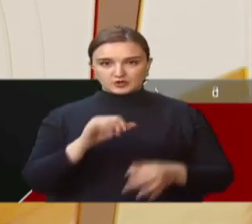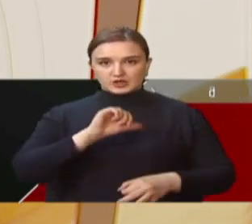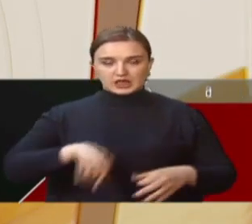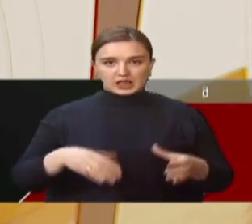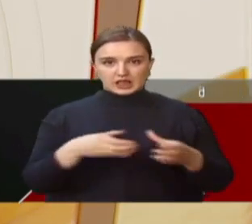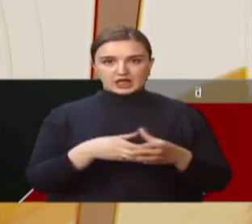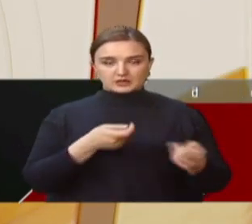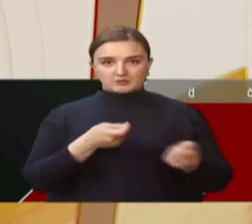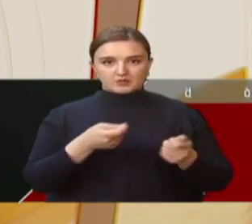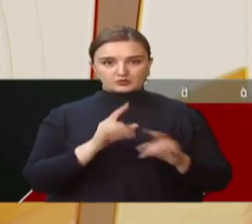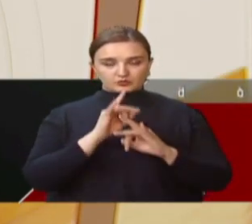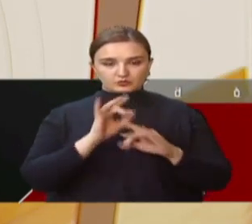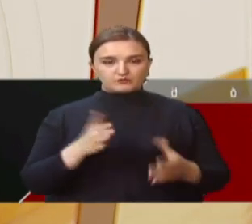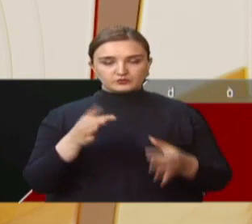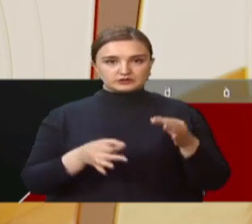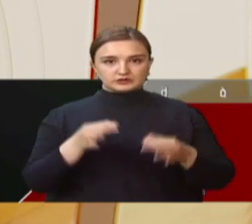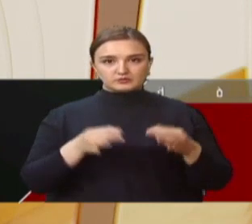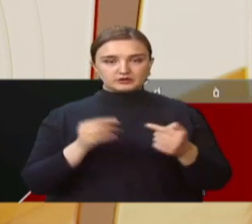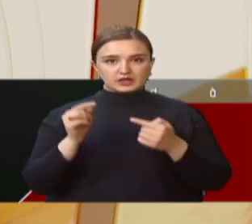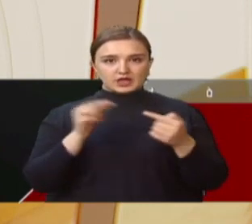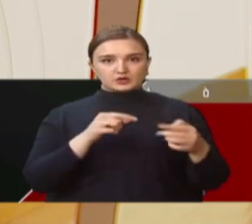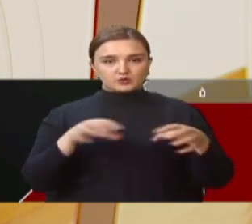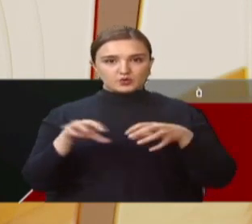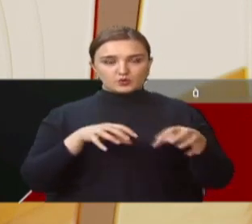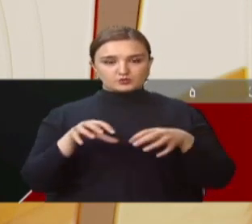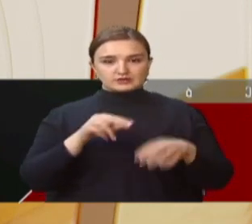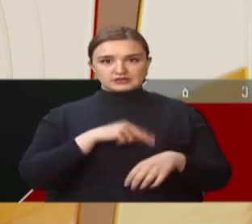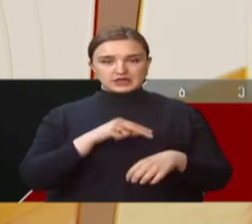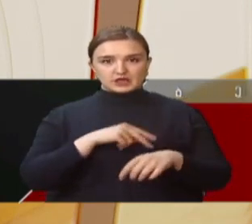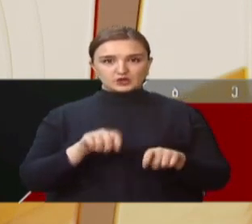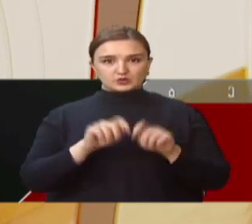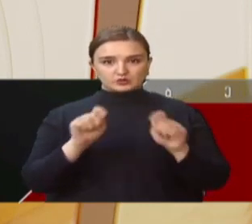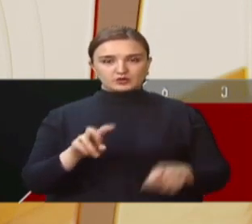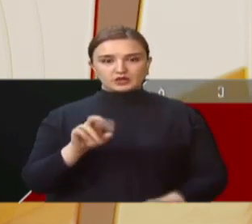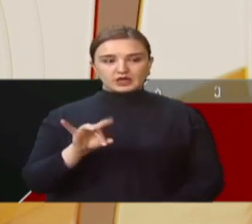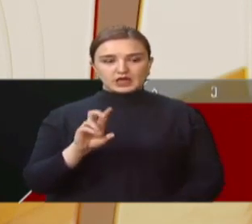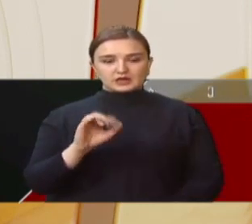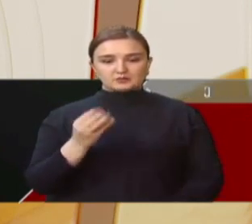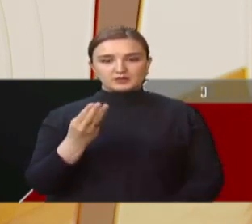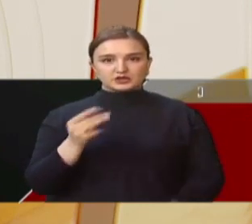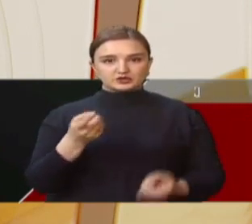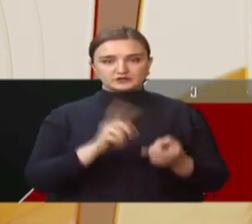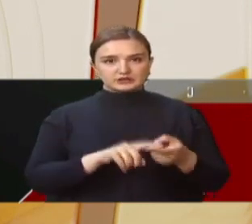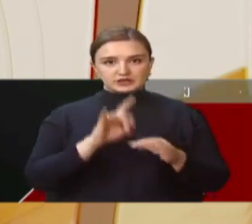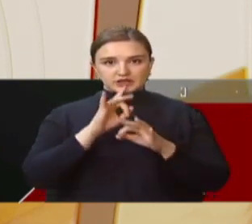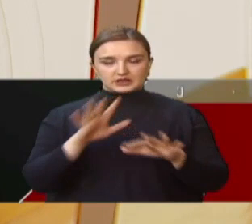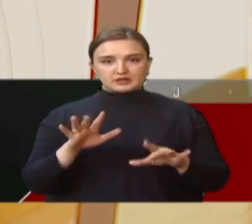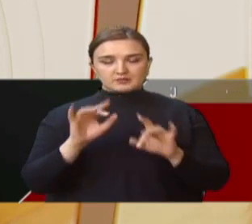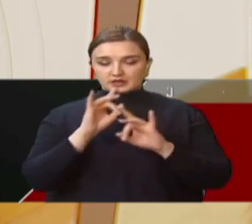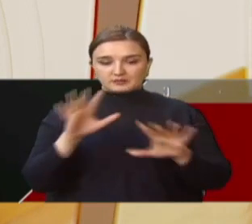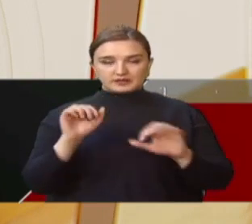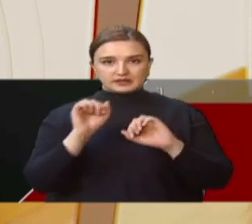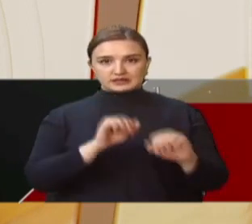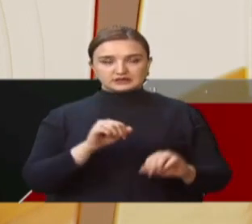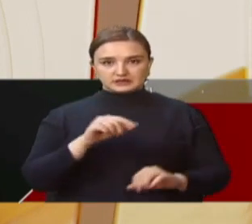klanismian martuli tu sasamartlo antikorruptsiul saagento shekvnis isets romels gharibashvilze dakumdebareguli ar ikneba da martla daitsavs sakartulos interes